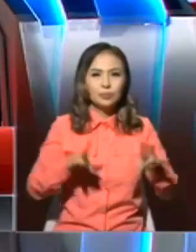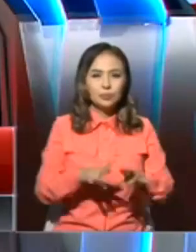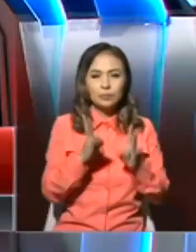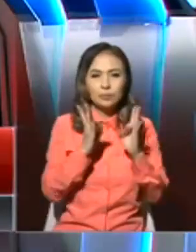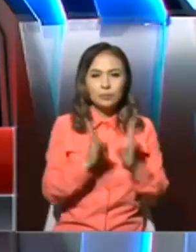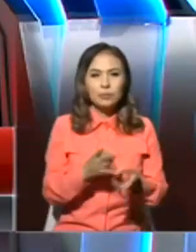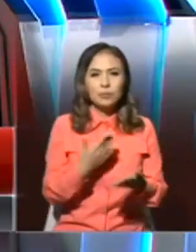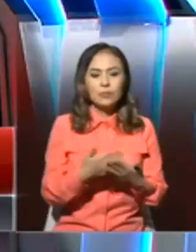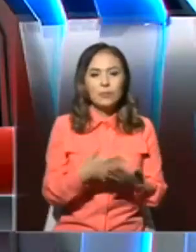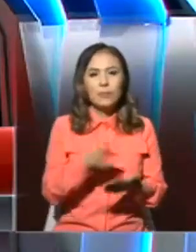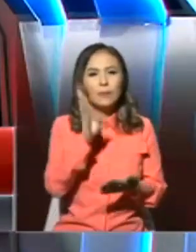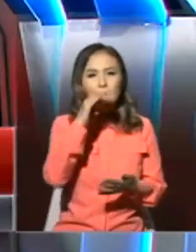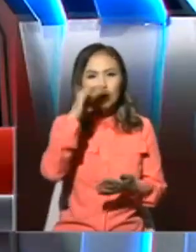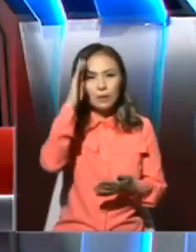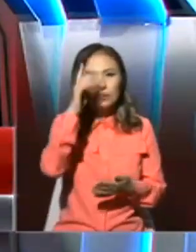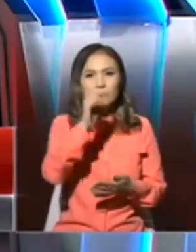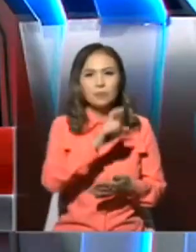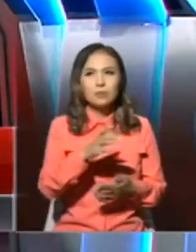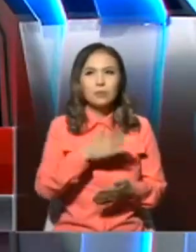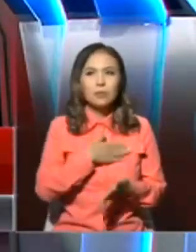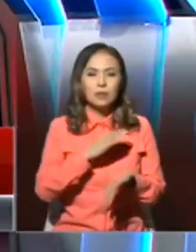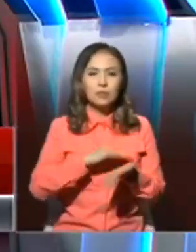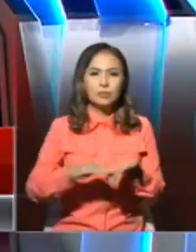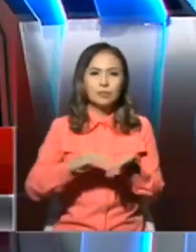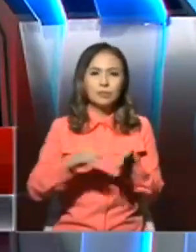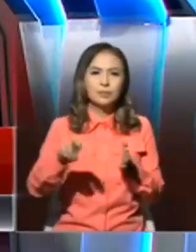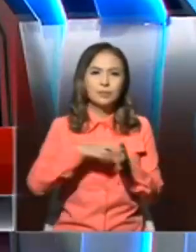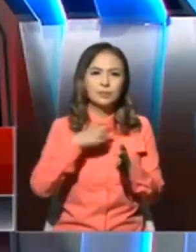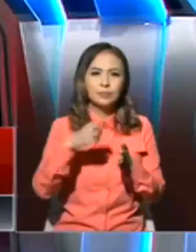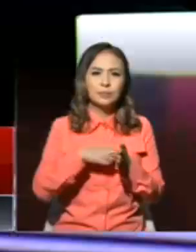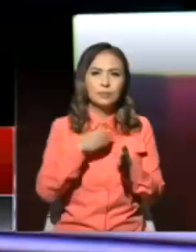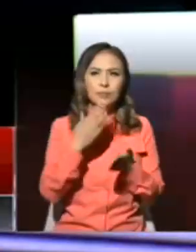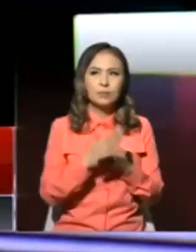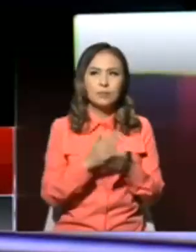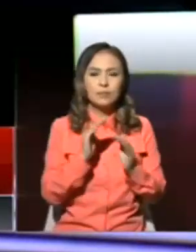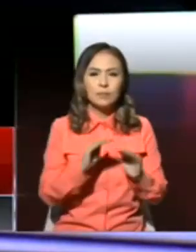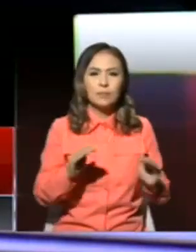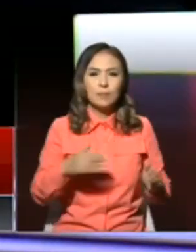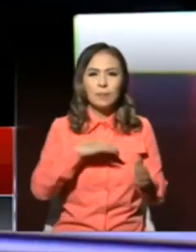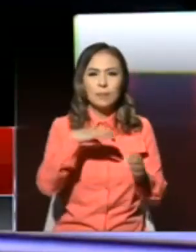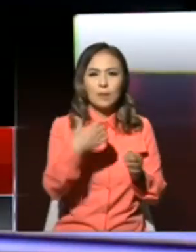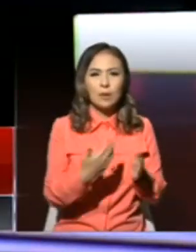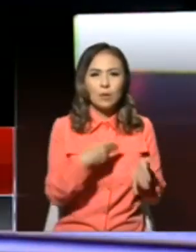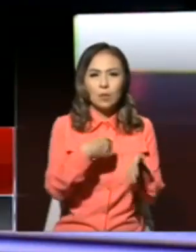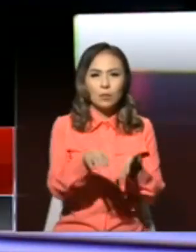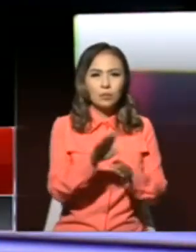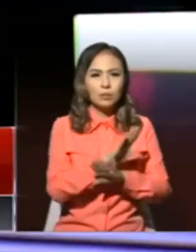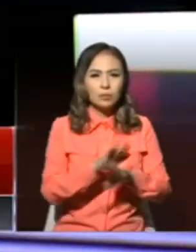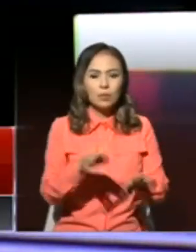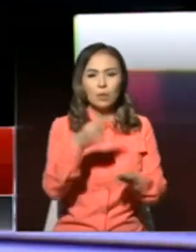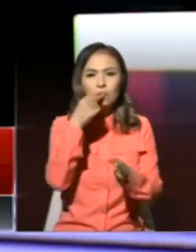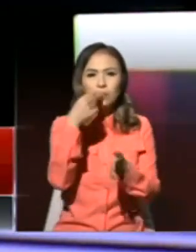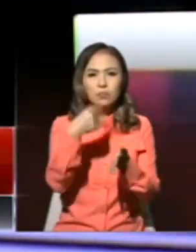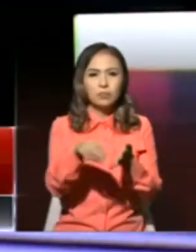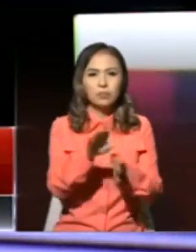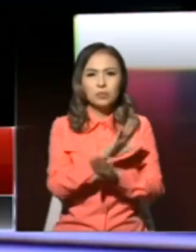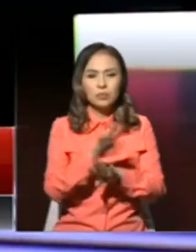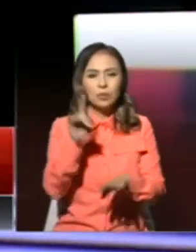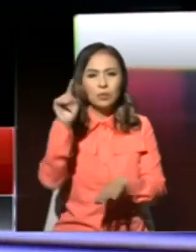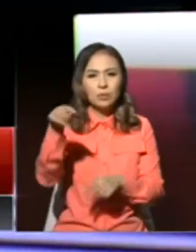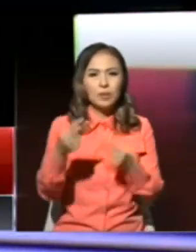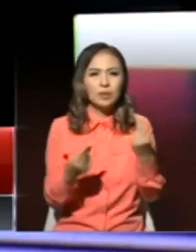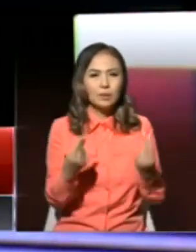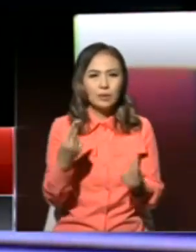шегетін ата-анасы. Мысалы, маған көп жазады, балама бағанағы памперс алмайды, балама тамақ алмайды, бірақ барып ойнайды